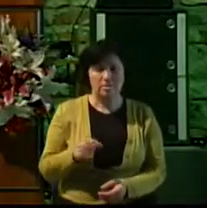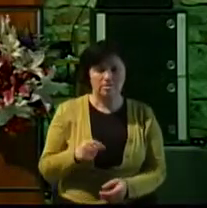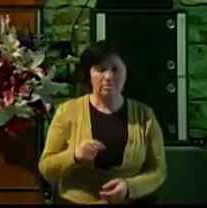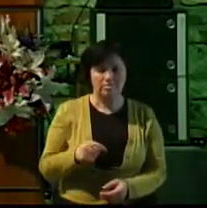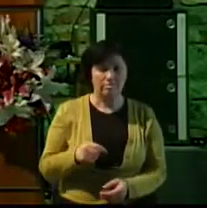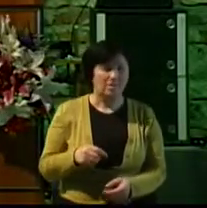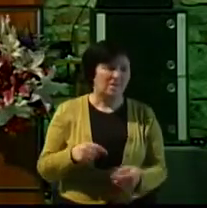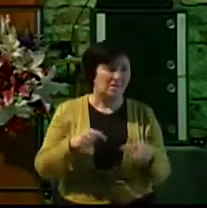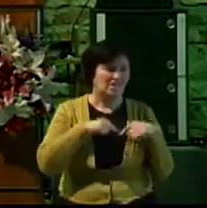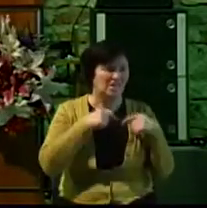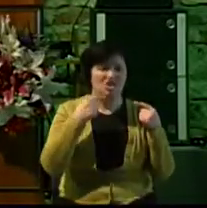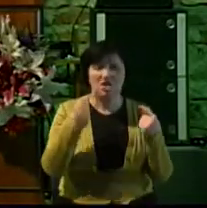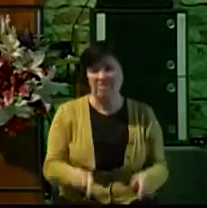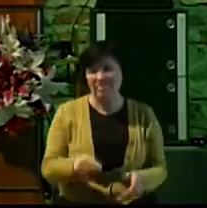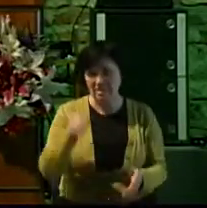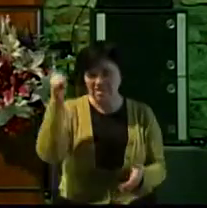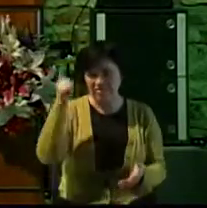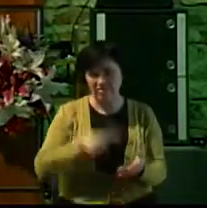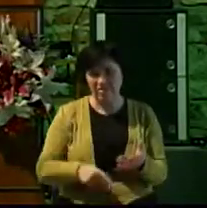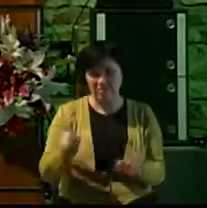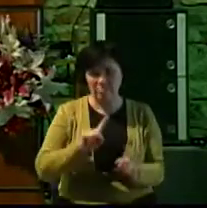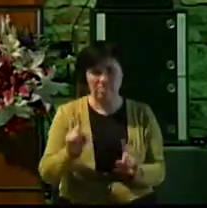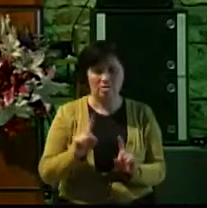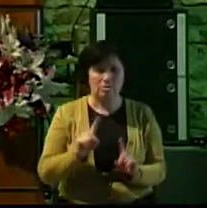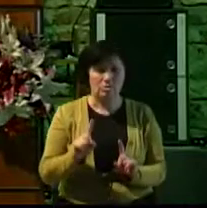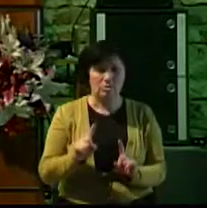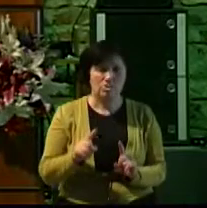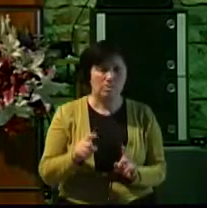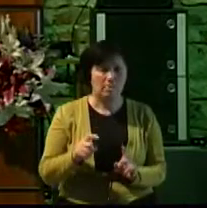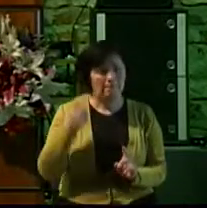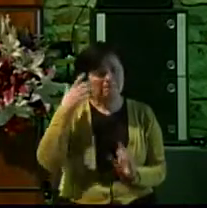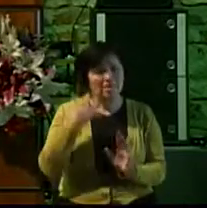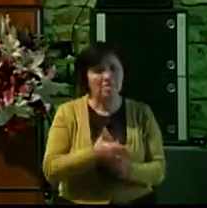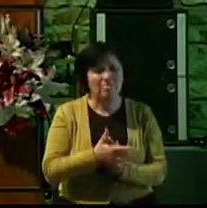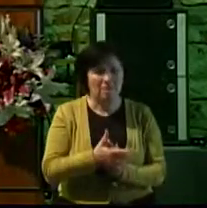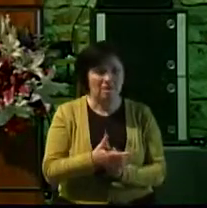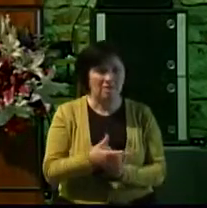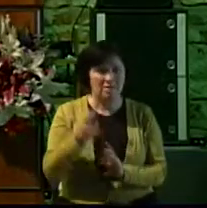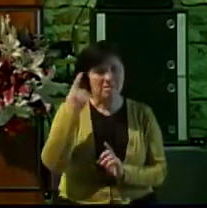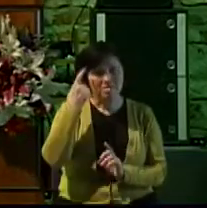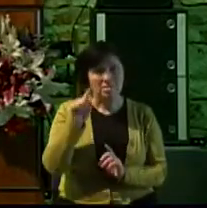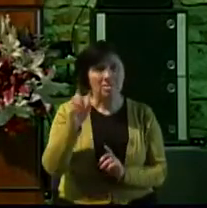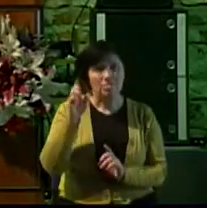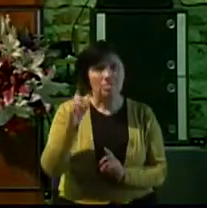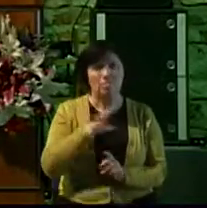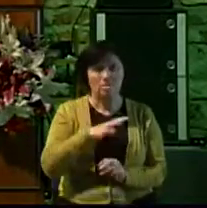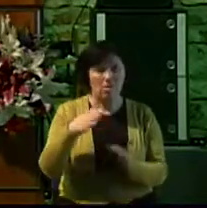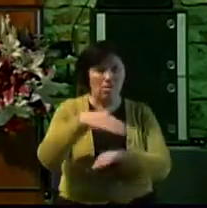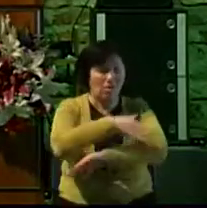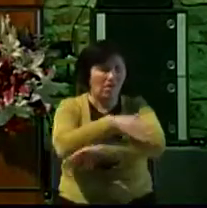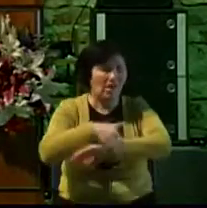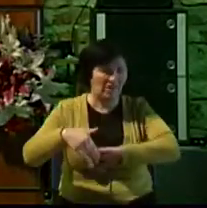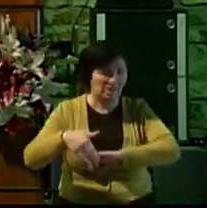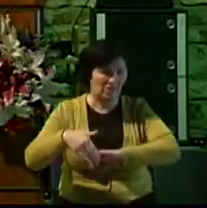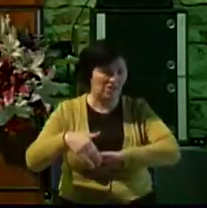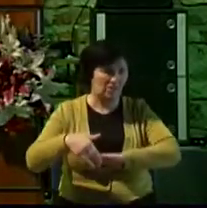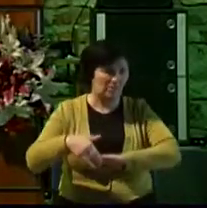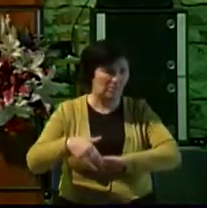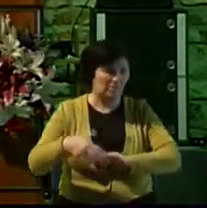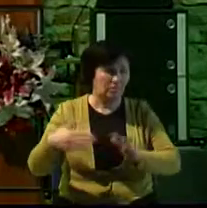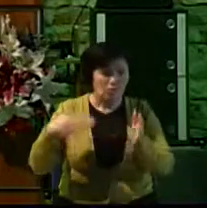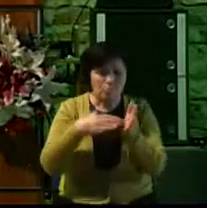Христа, о всяком деле, то, чего бы ни попросили, будет им от Отца Моего